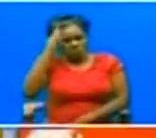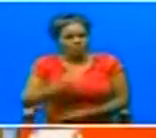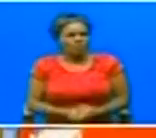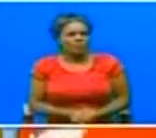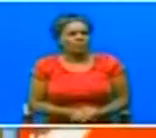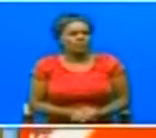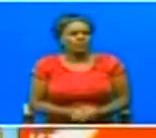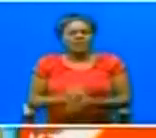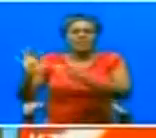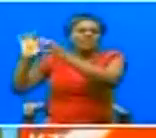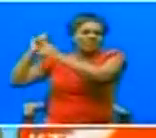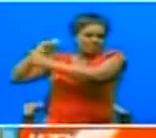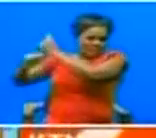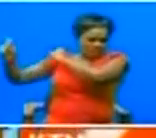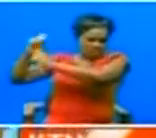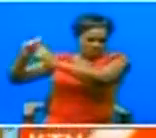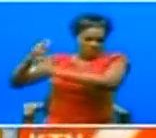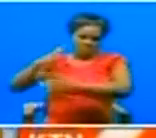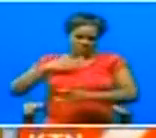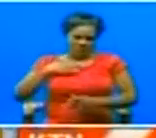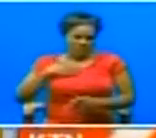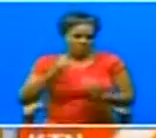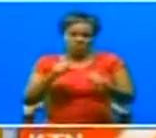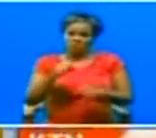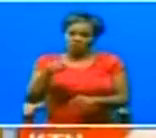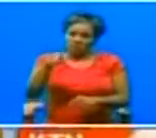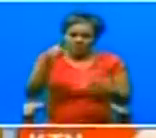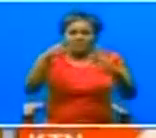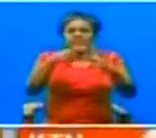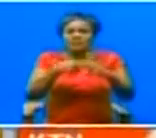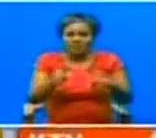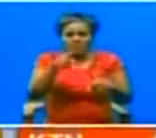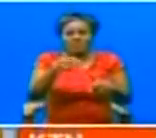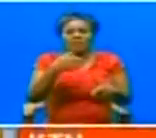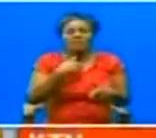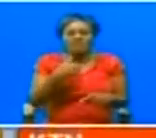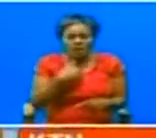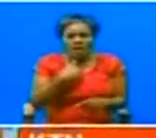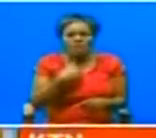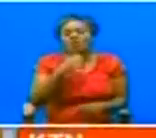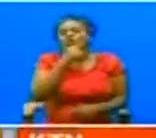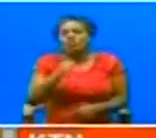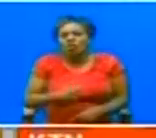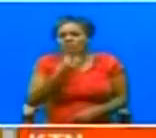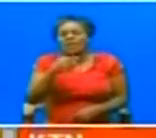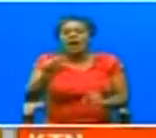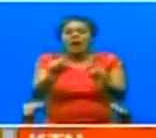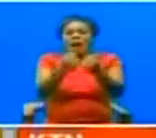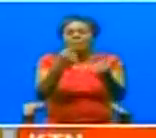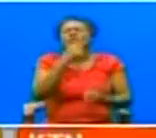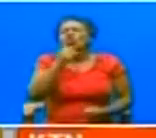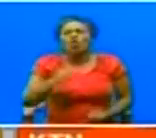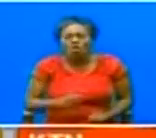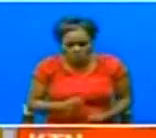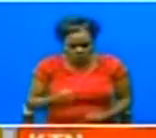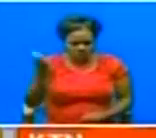Jua kwa kimila yetu, hata labda, hata wewe labda wakati wa kwanza, labda anapitia shosho yako ama babu. Hiyo story ilifanyika na babu vile